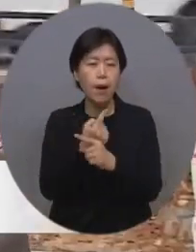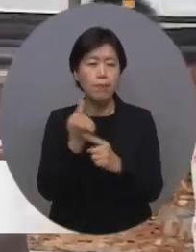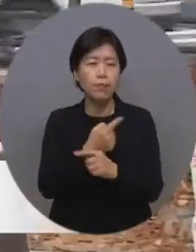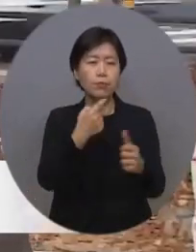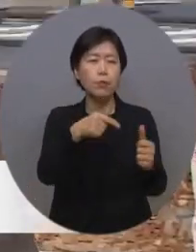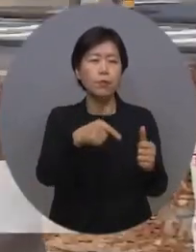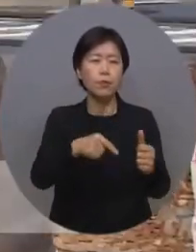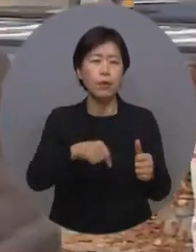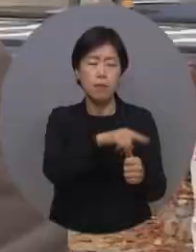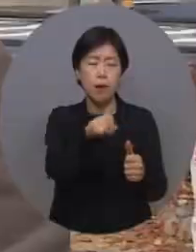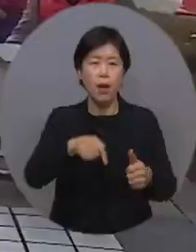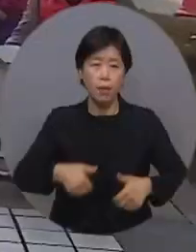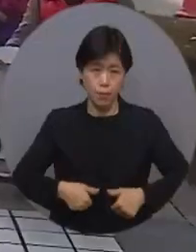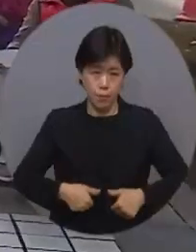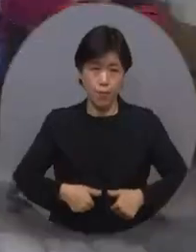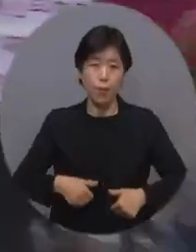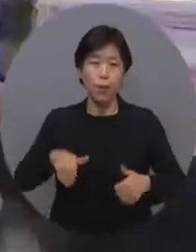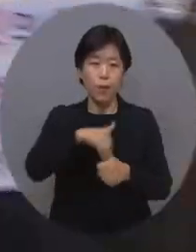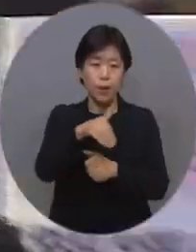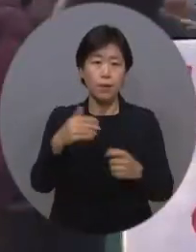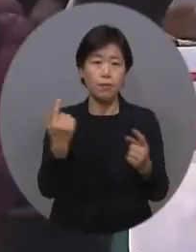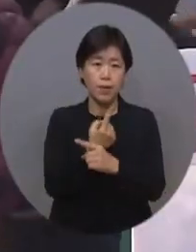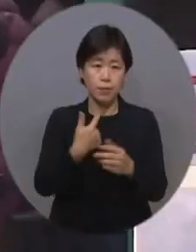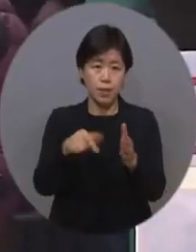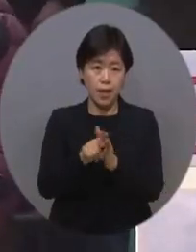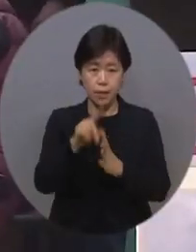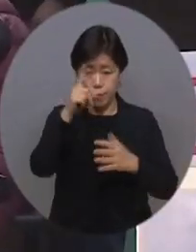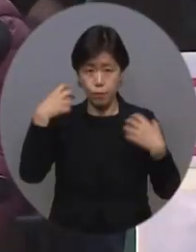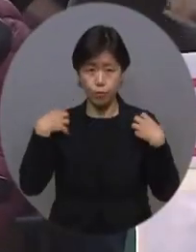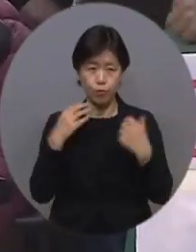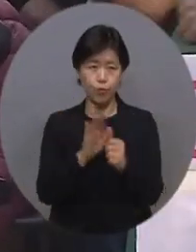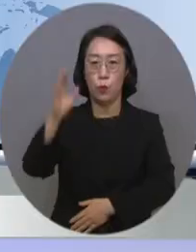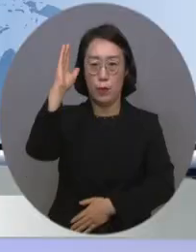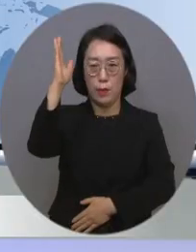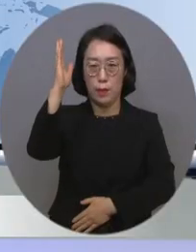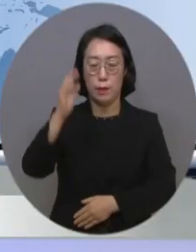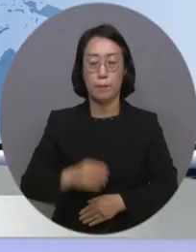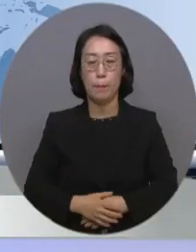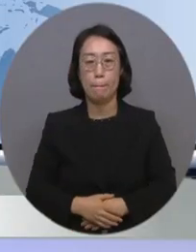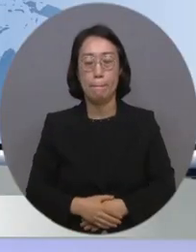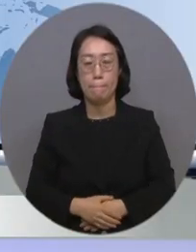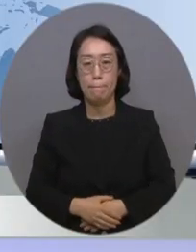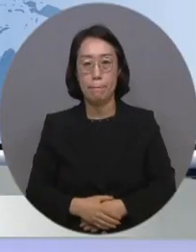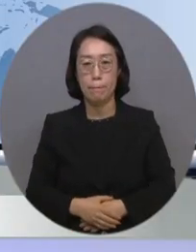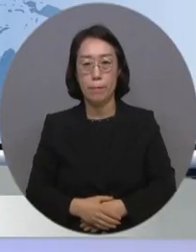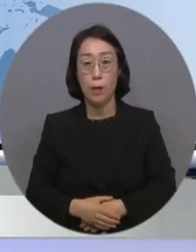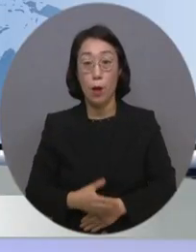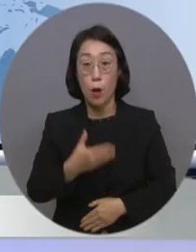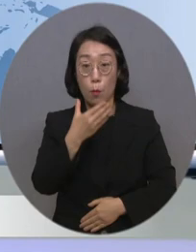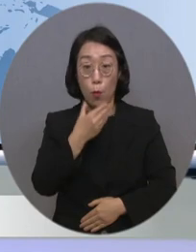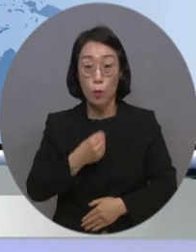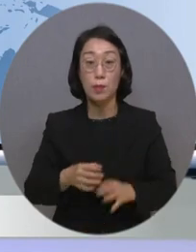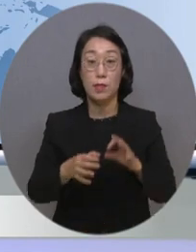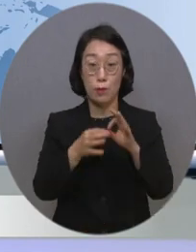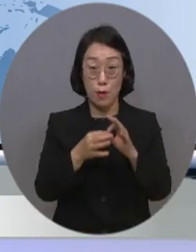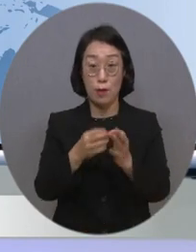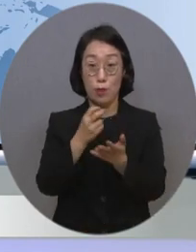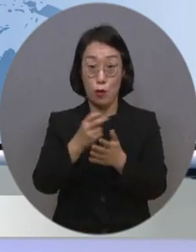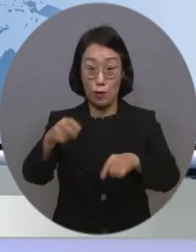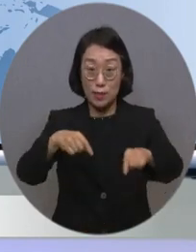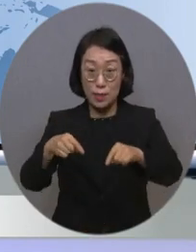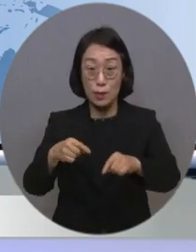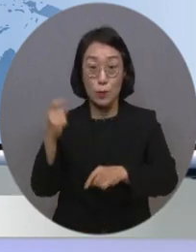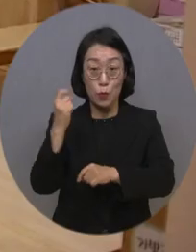장애인 환경 개선을 위한 정부 지원을 촉구했습니다. 이어서 복지계 정책 소식